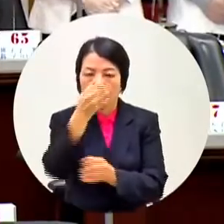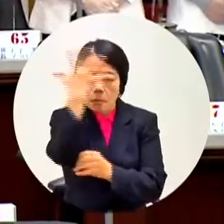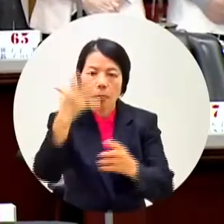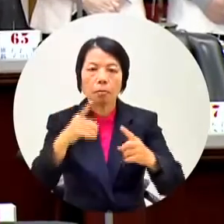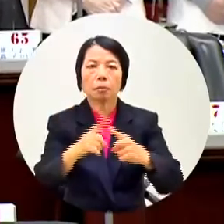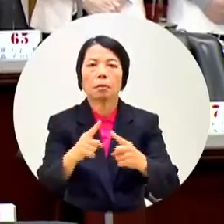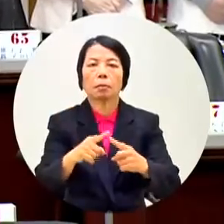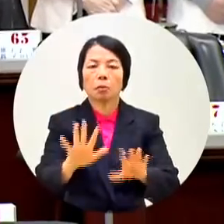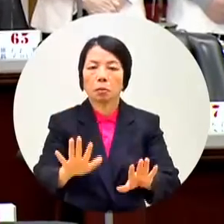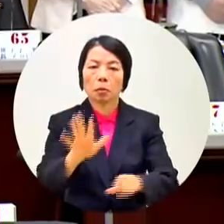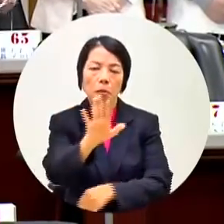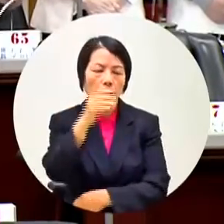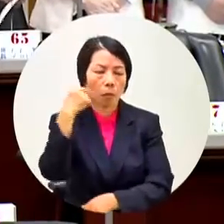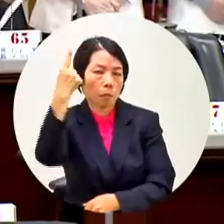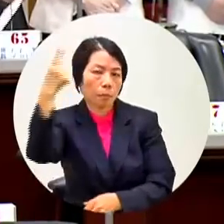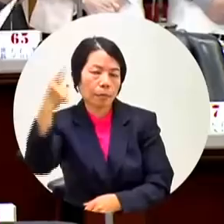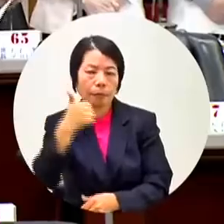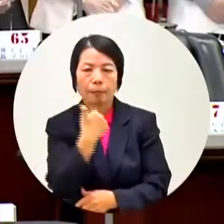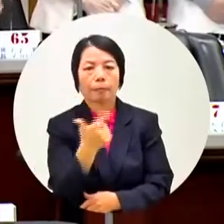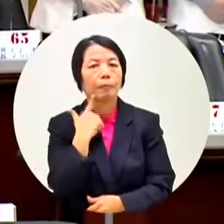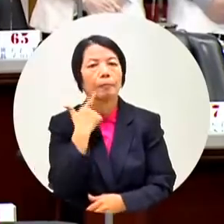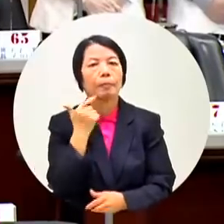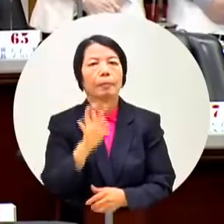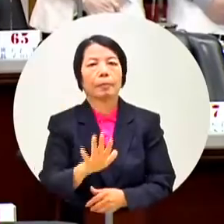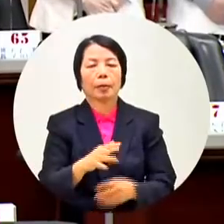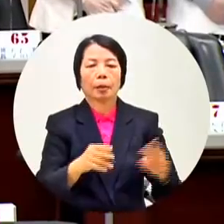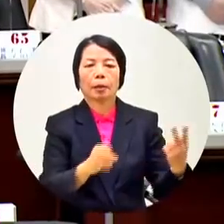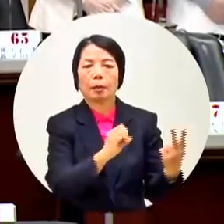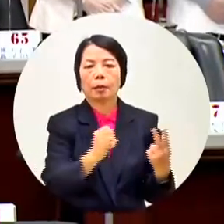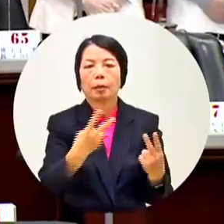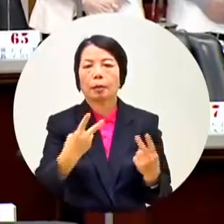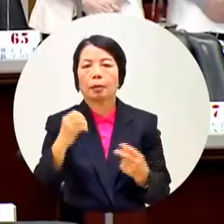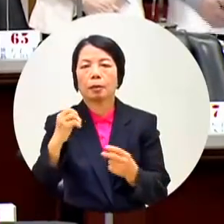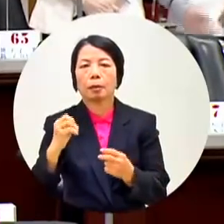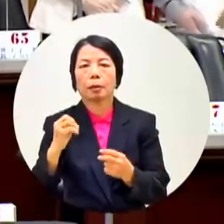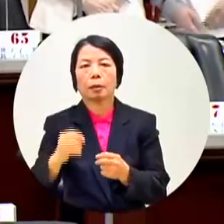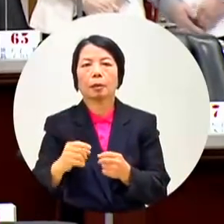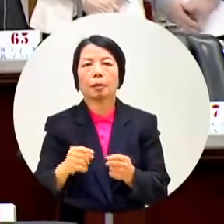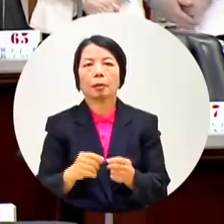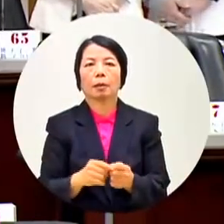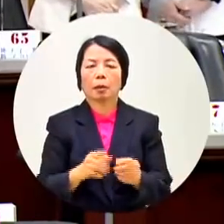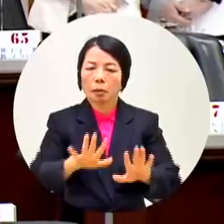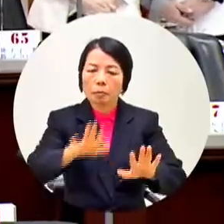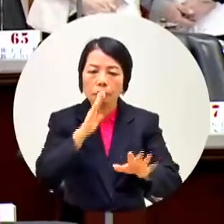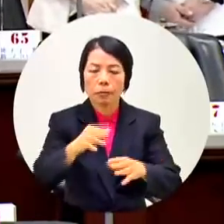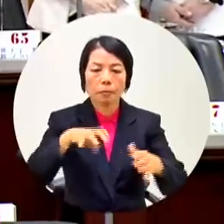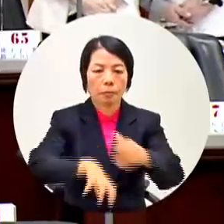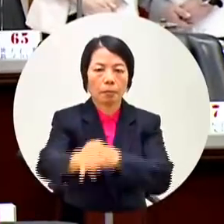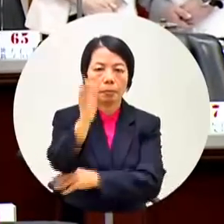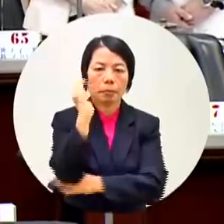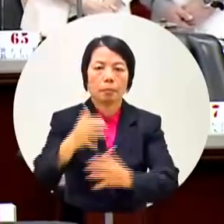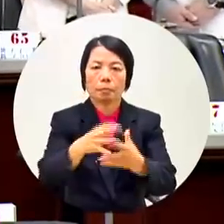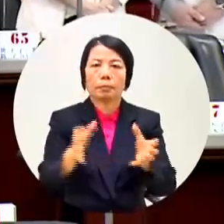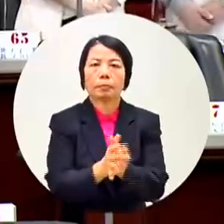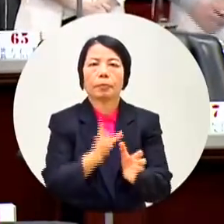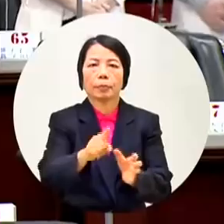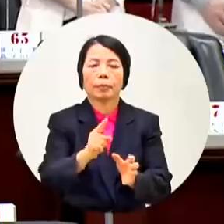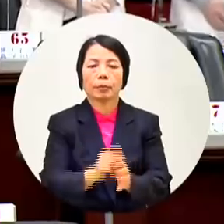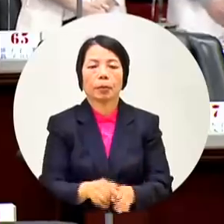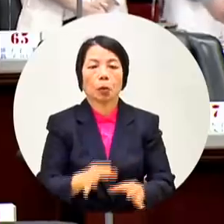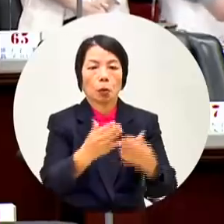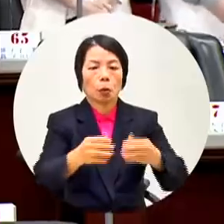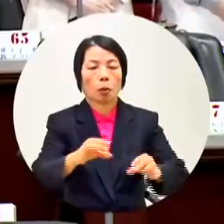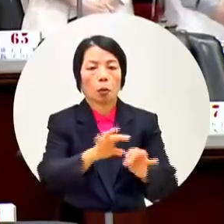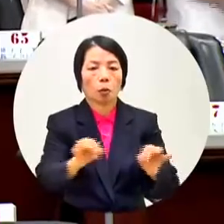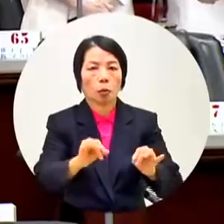资2002年内政部就已经规范了，因为开放路资之后，房子一定